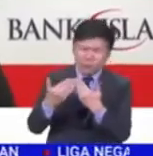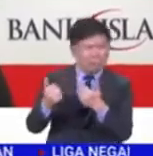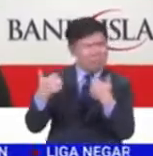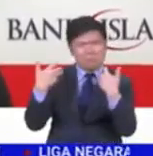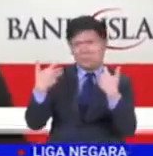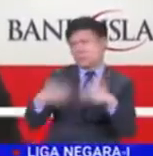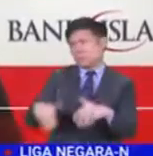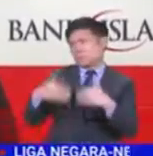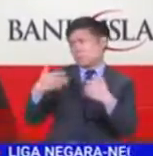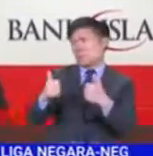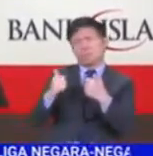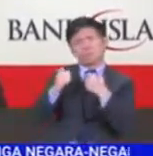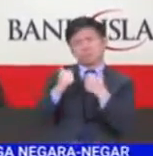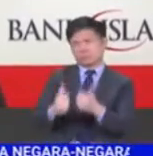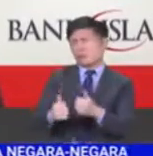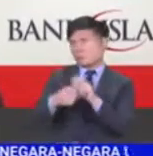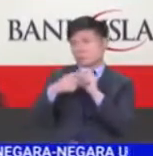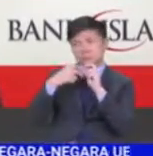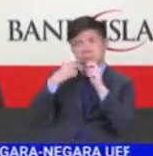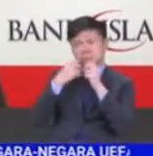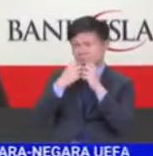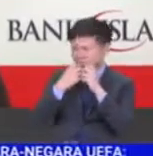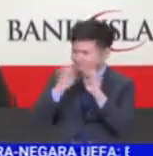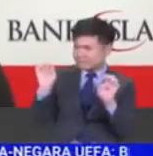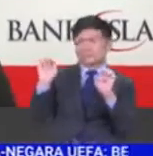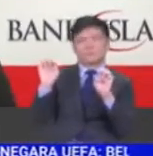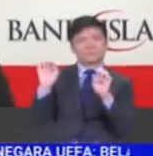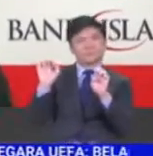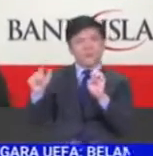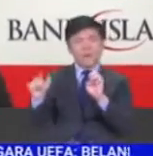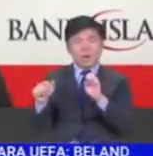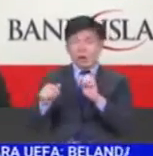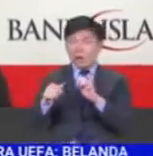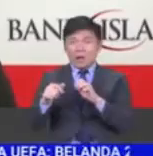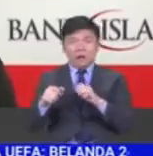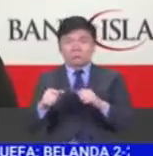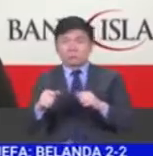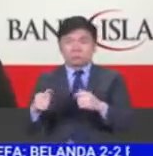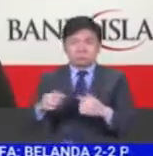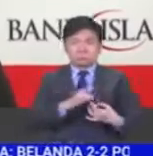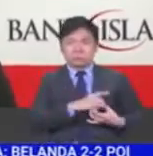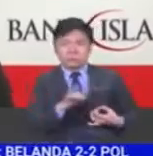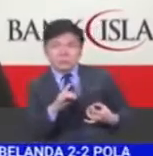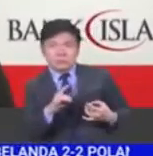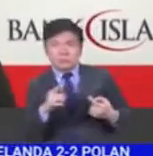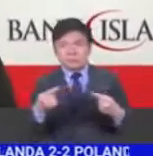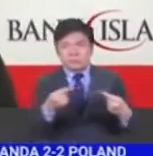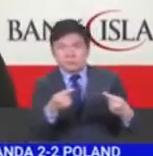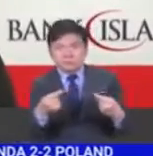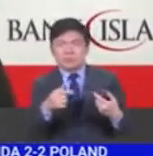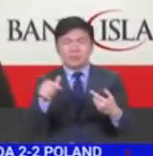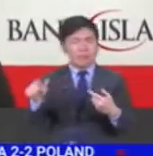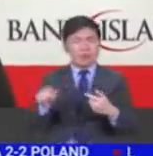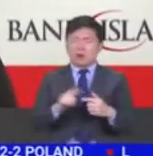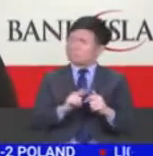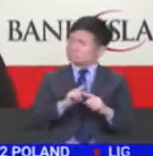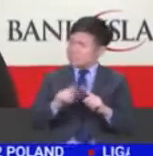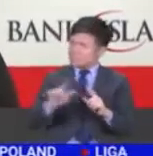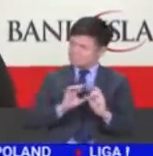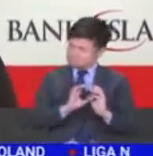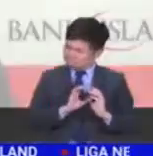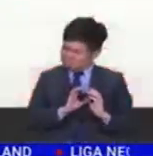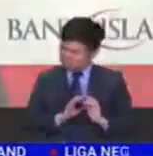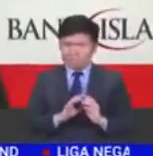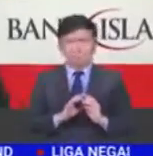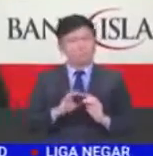fantastic, unbelievable. They have such a heart, such a fire, such a commitment with the